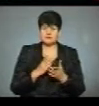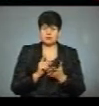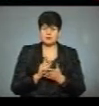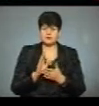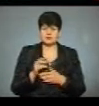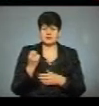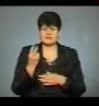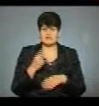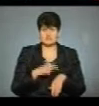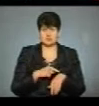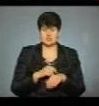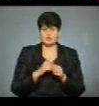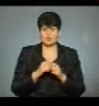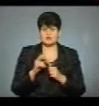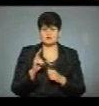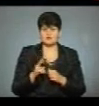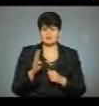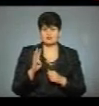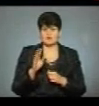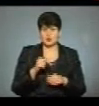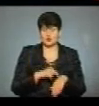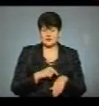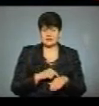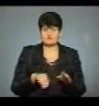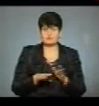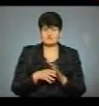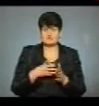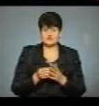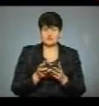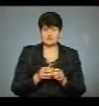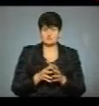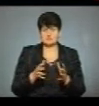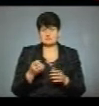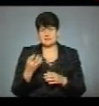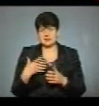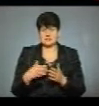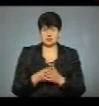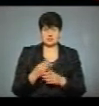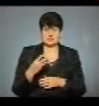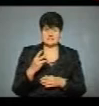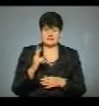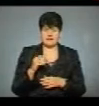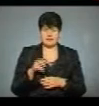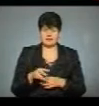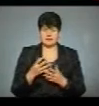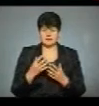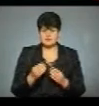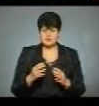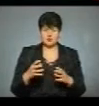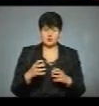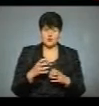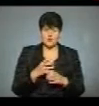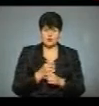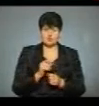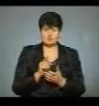щонайменше 12 годин кожні 24 години. Відпустку за свій рахунок збільшено з 15 до 30 календарних днів. Скорочуються